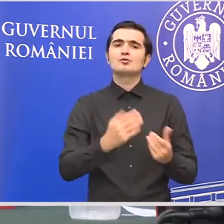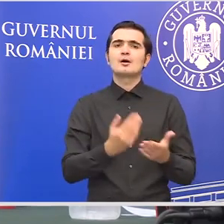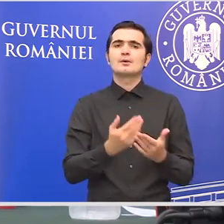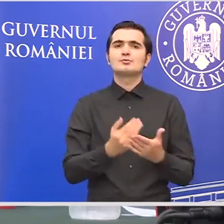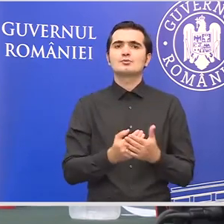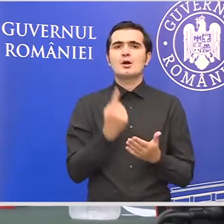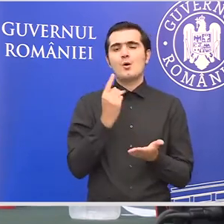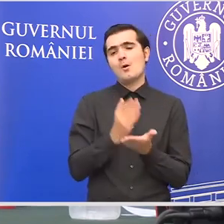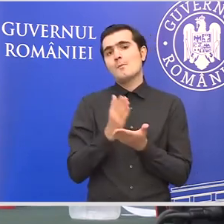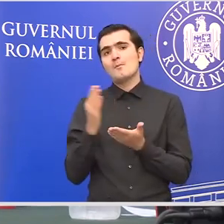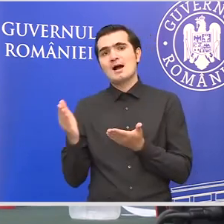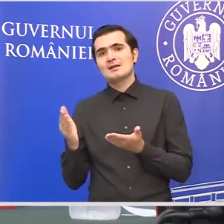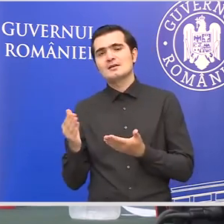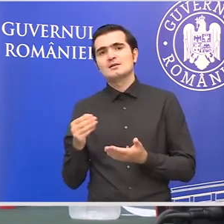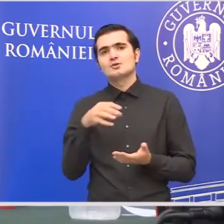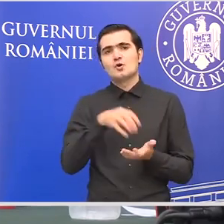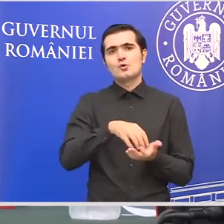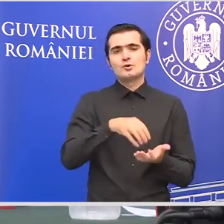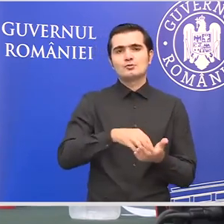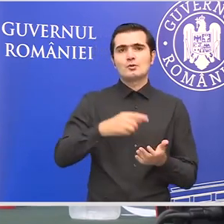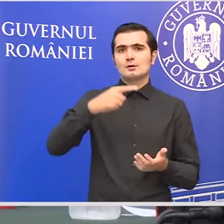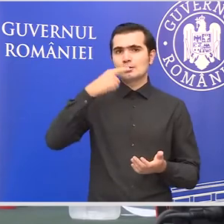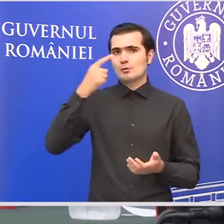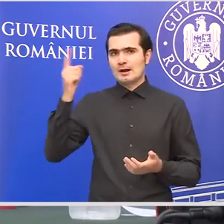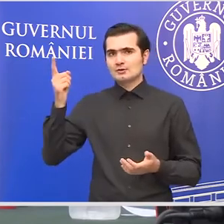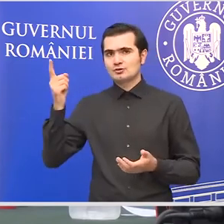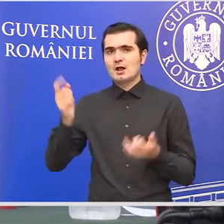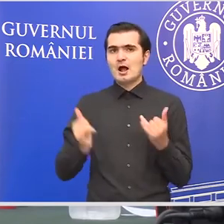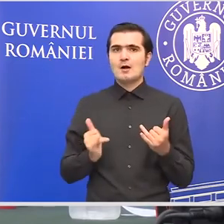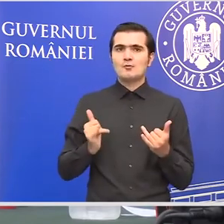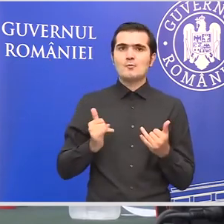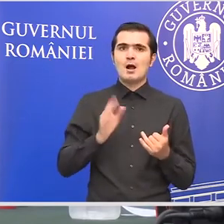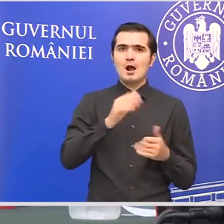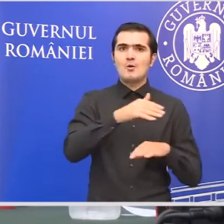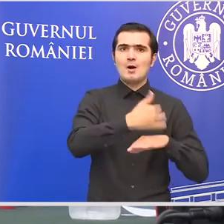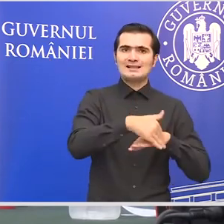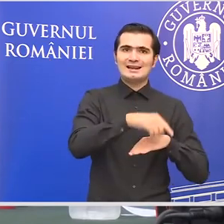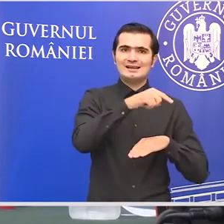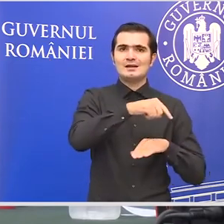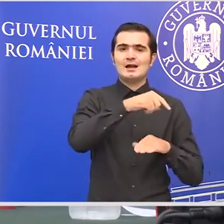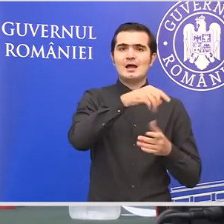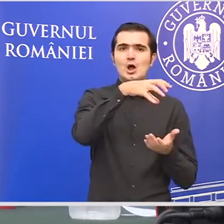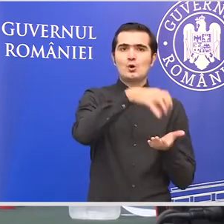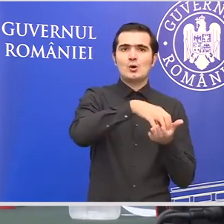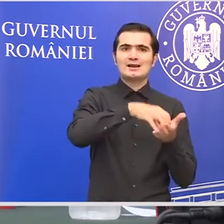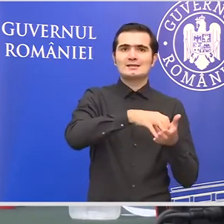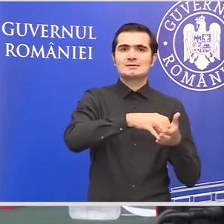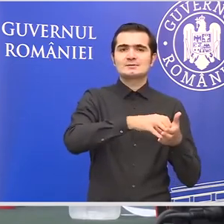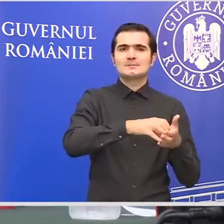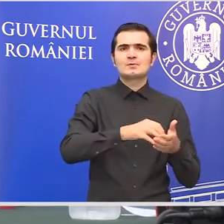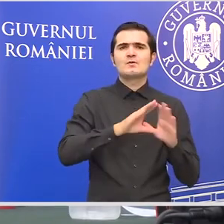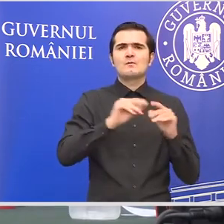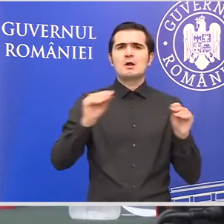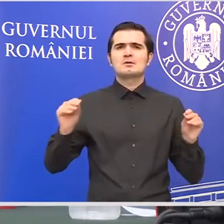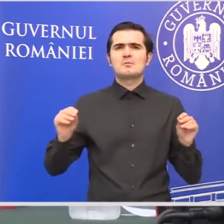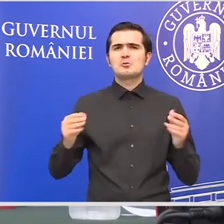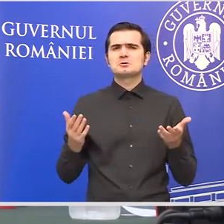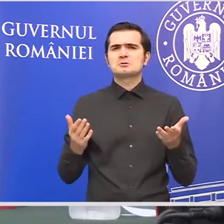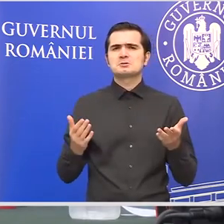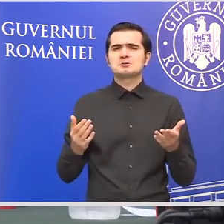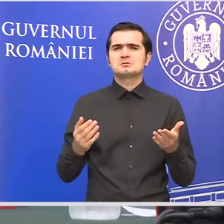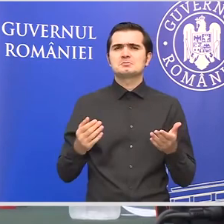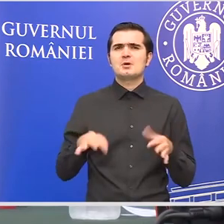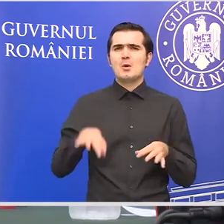parte din locuitorii din orașe locuiesc în momentul de față în acele localități, mulți au ales